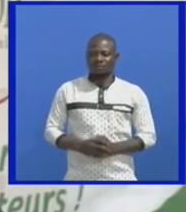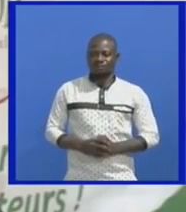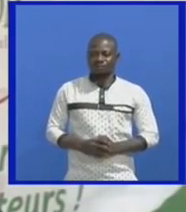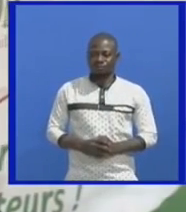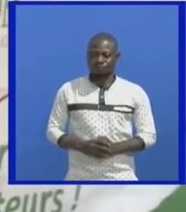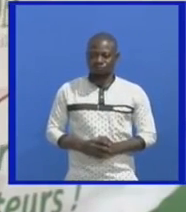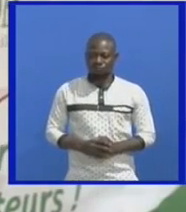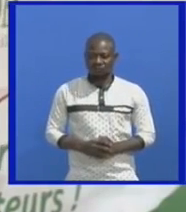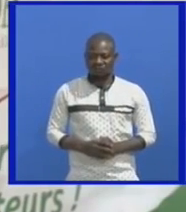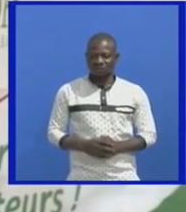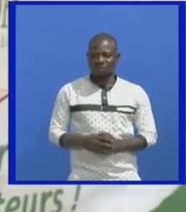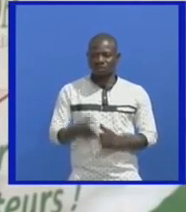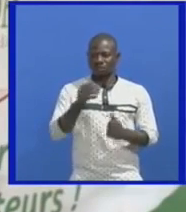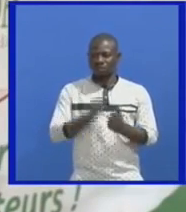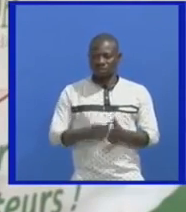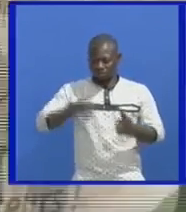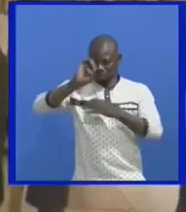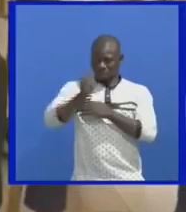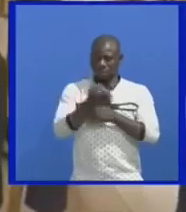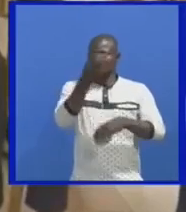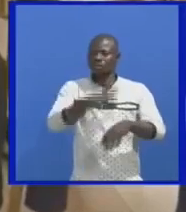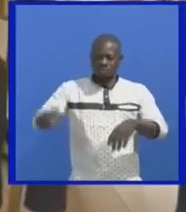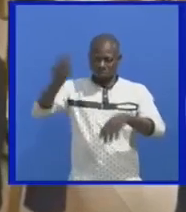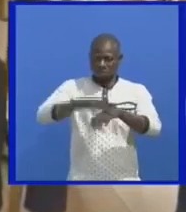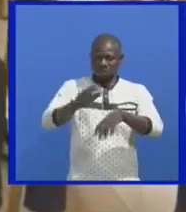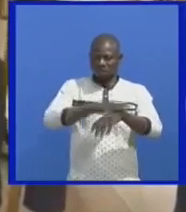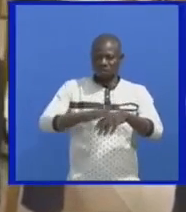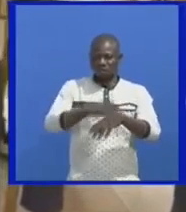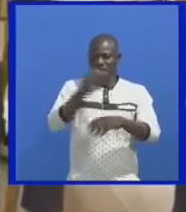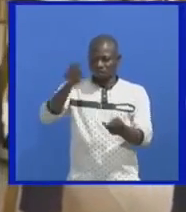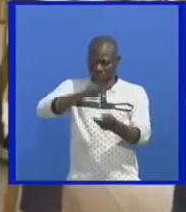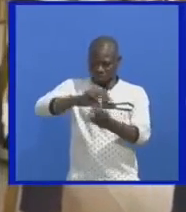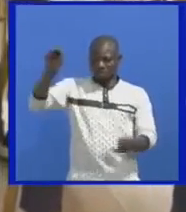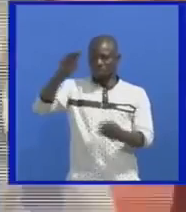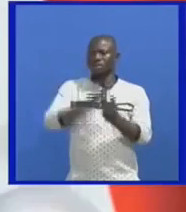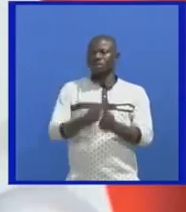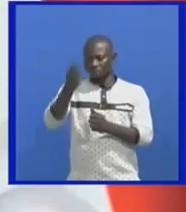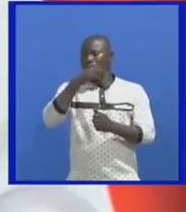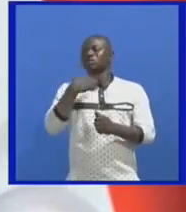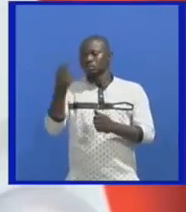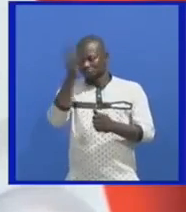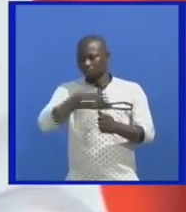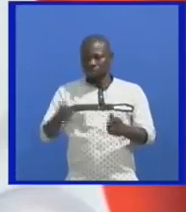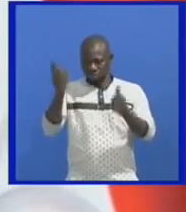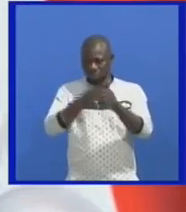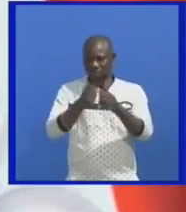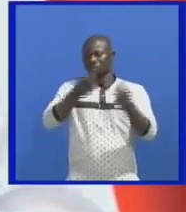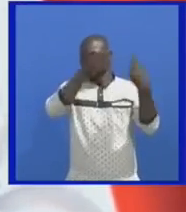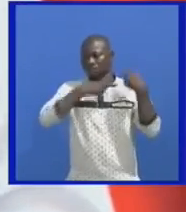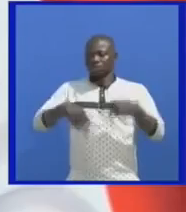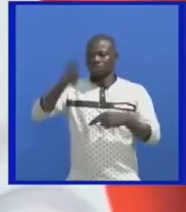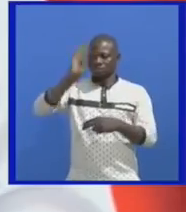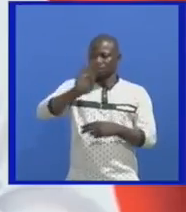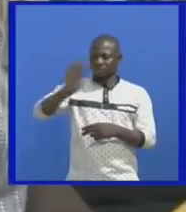C'est une édition placée sous les signes de la maturité de l'avis du premier responsable du bureau burkinabé des droits d'auteur,